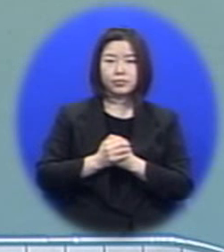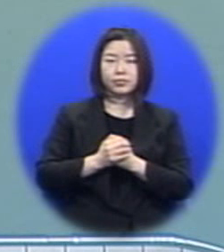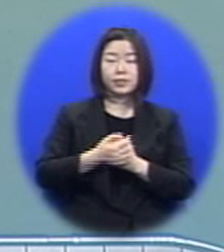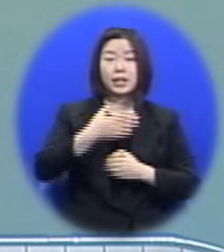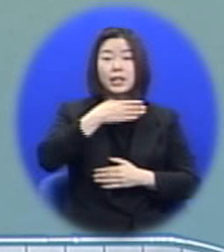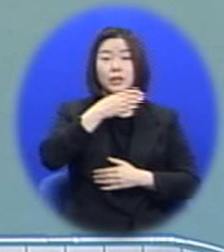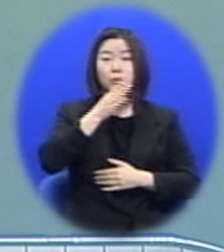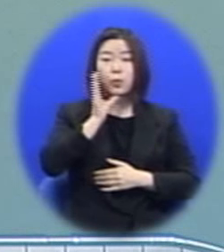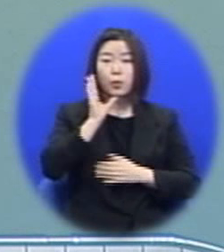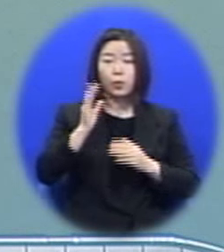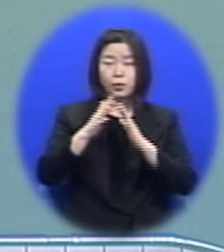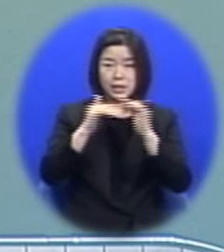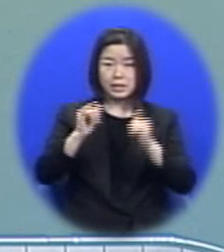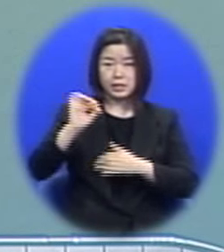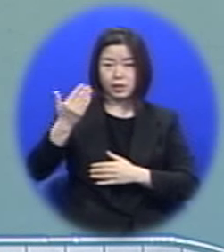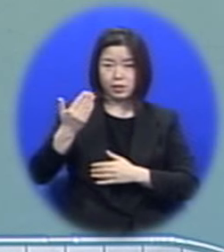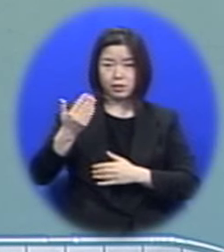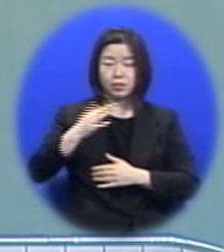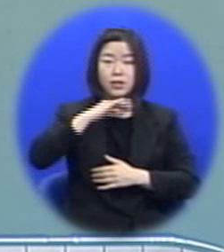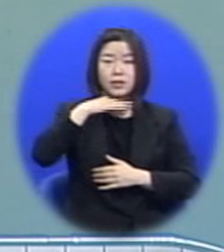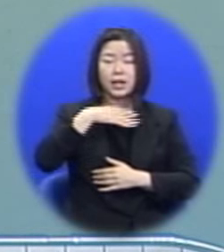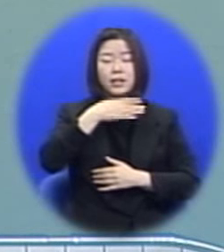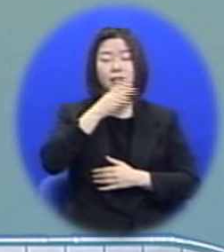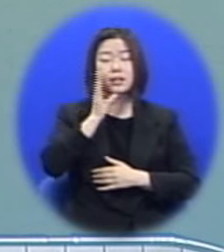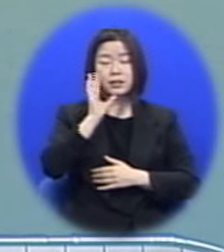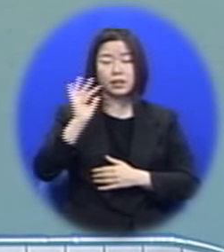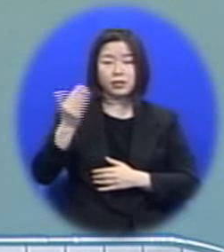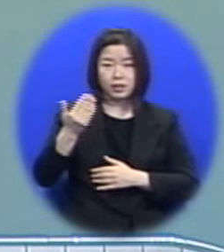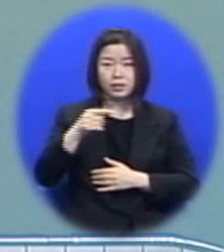노인이 된다는 것, 나이가 든다는 것은